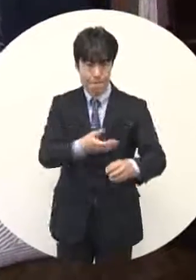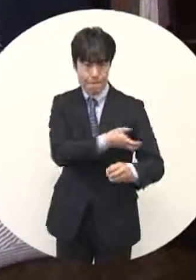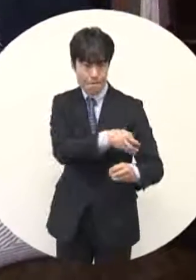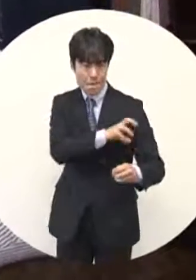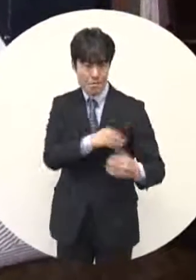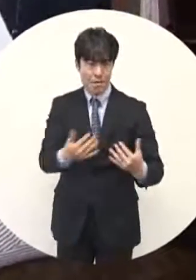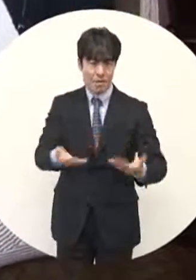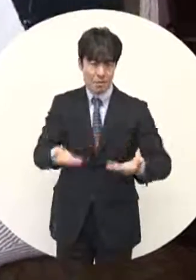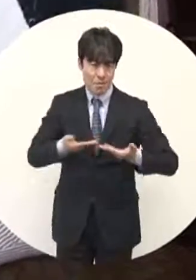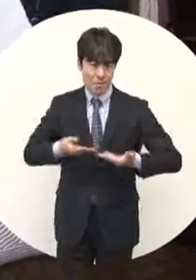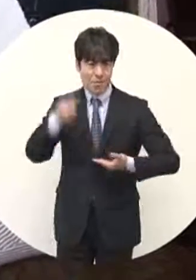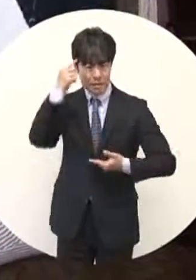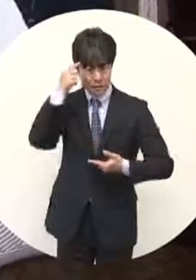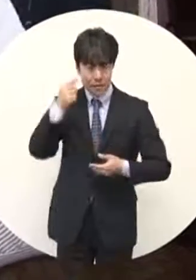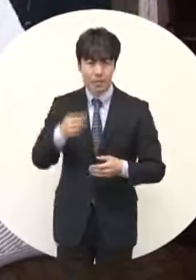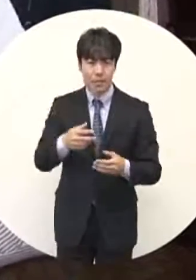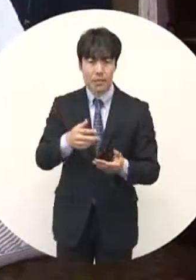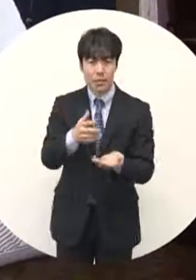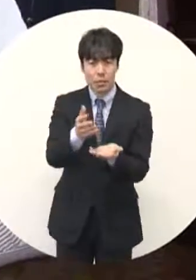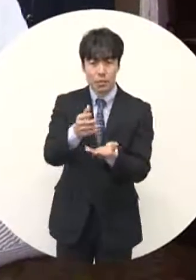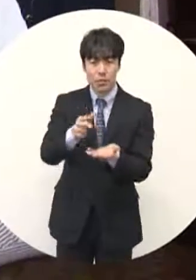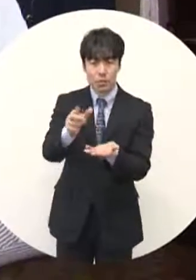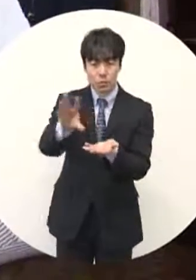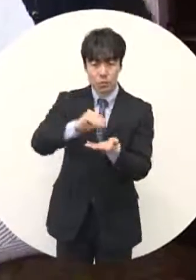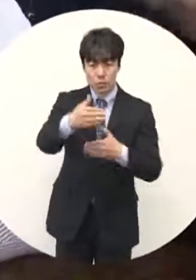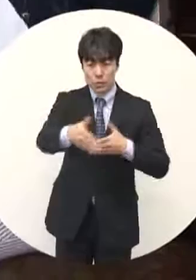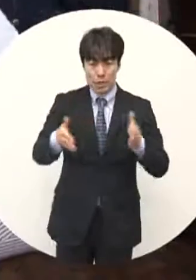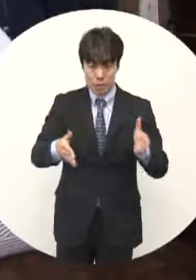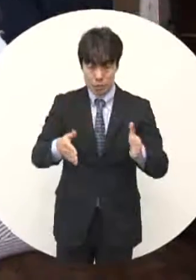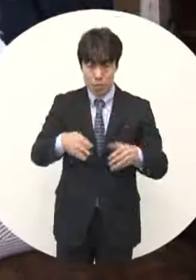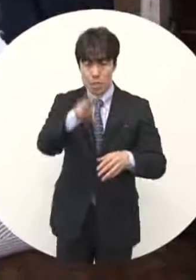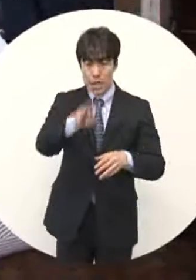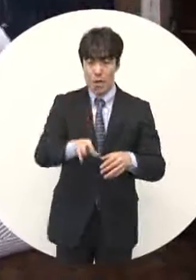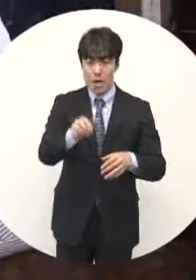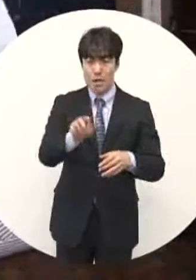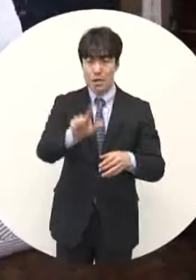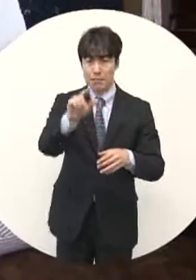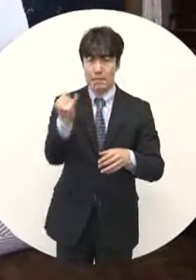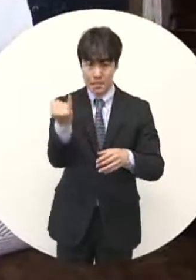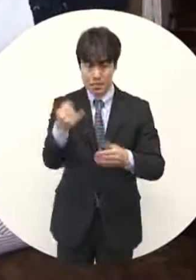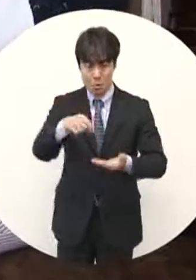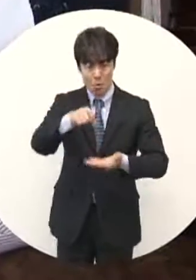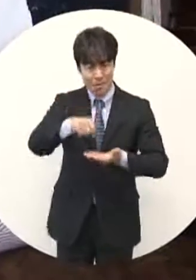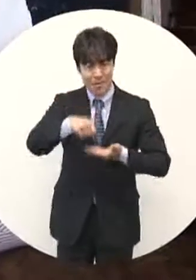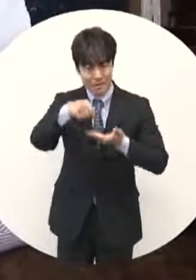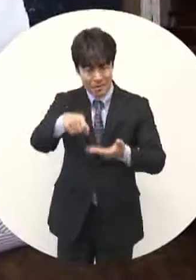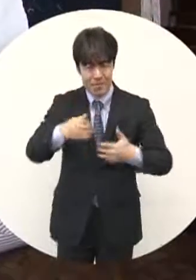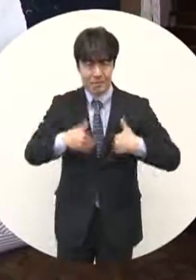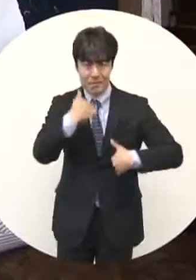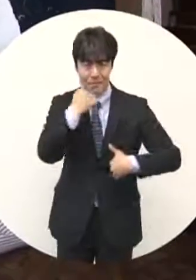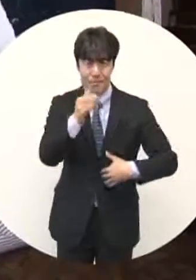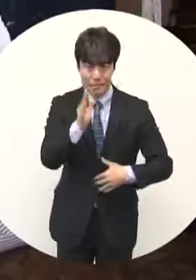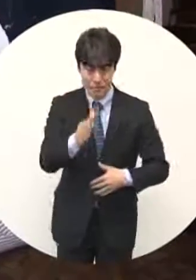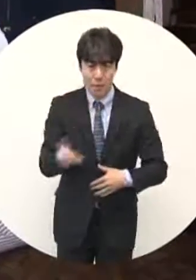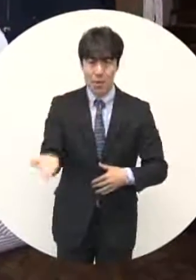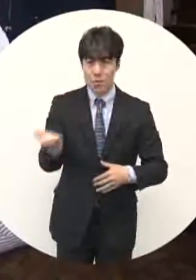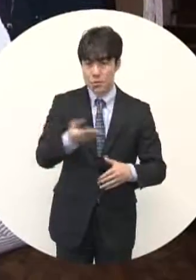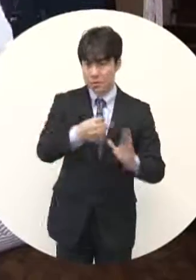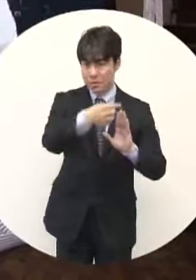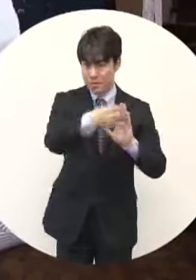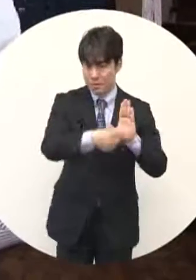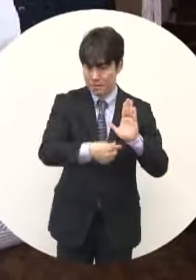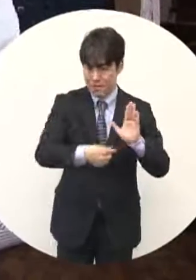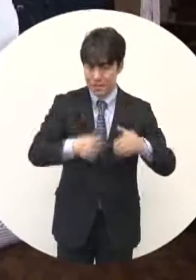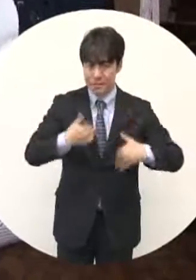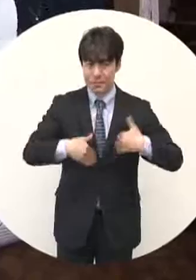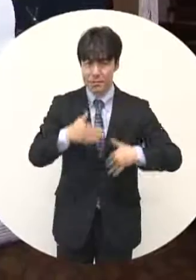よ。スタジオにいる川上さんにもお土産をお届けしますね。それでは続いての星グルウォーカーをお楽